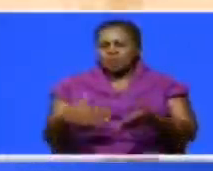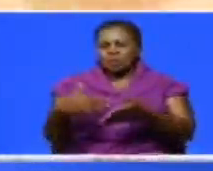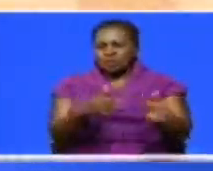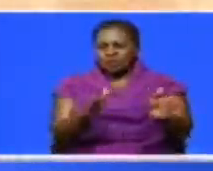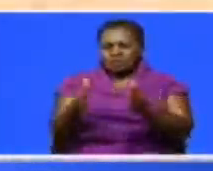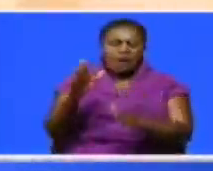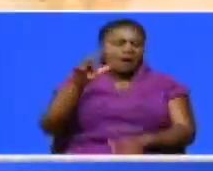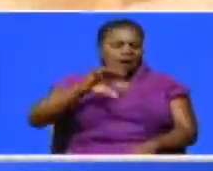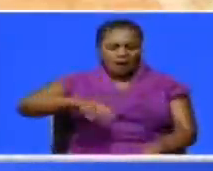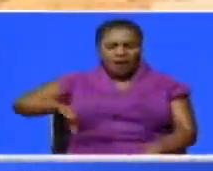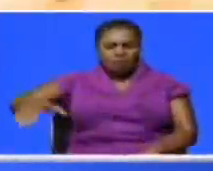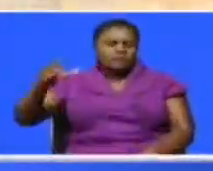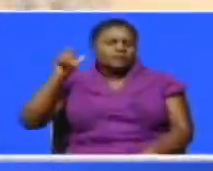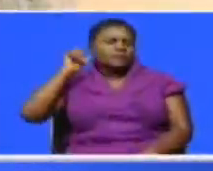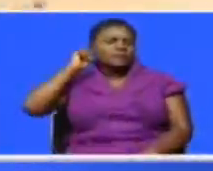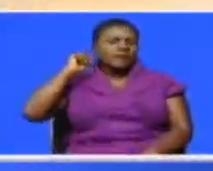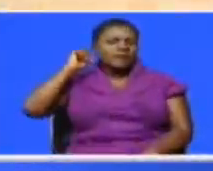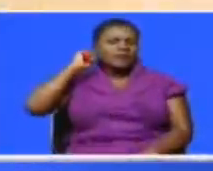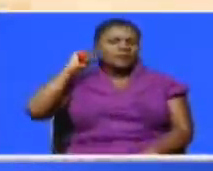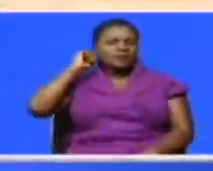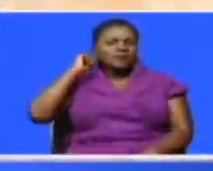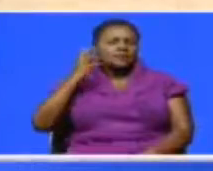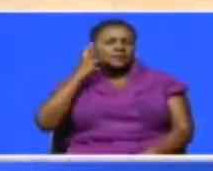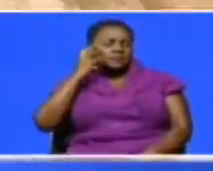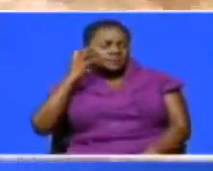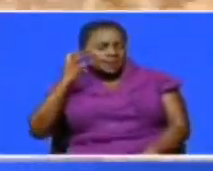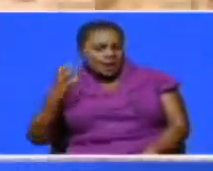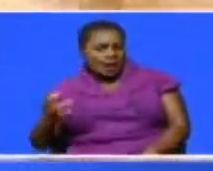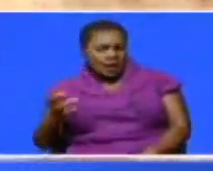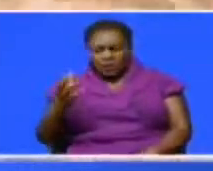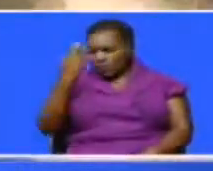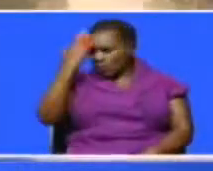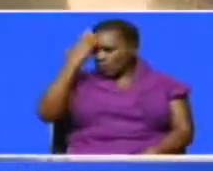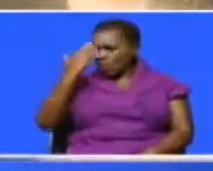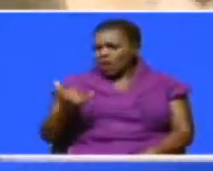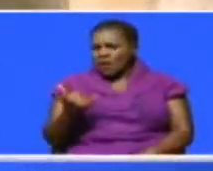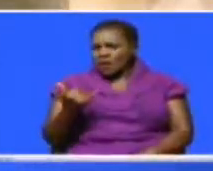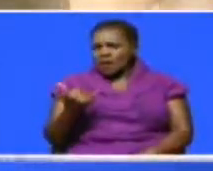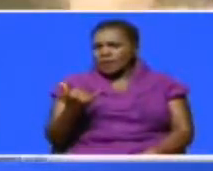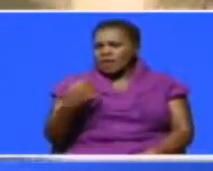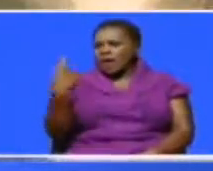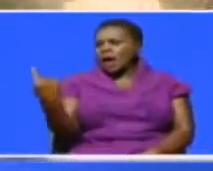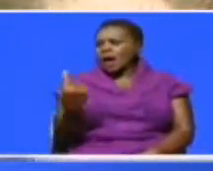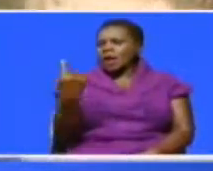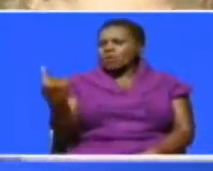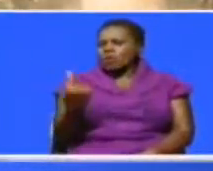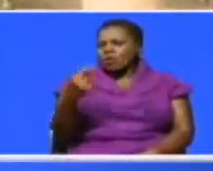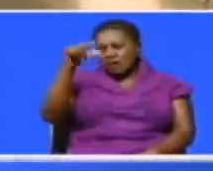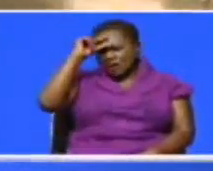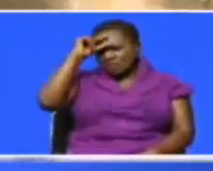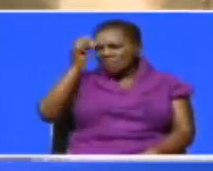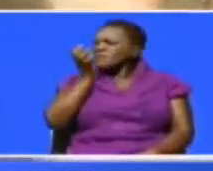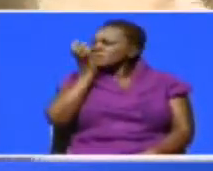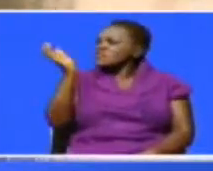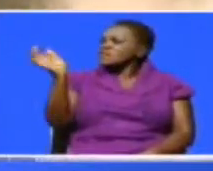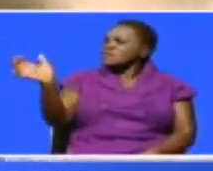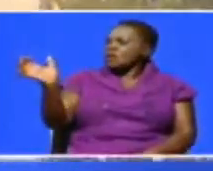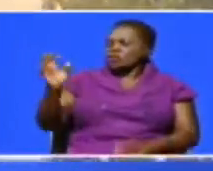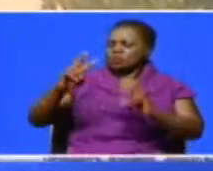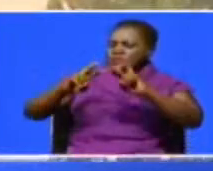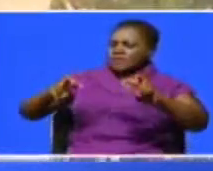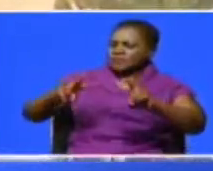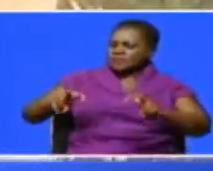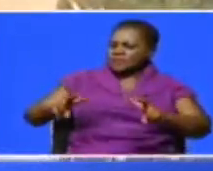Kipkaren, kaunti ya Nandi. Masikitiko yao yakizidishwa na madai ya kuachwa salemba na serikali katika shughuli za